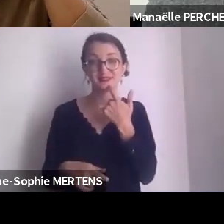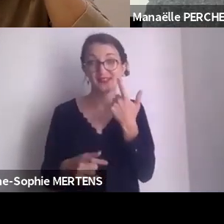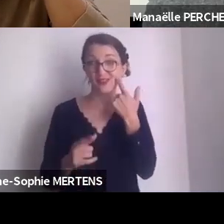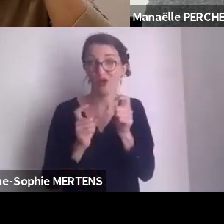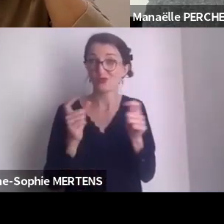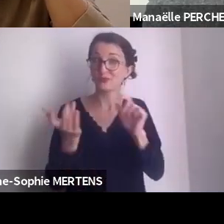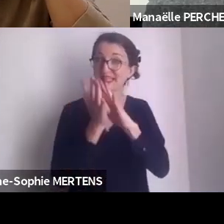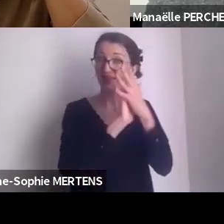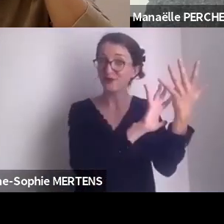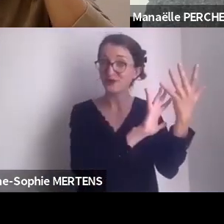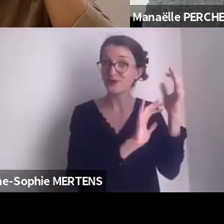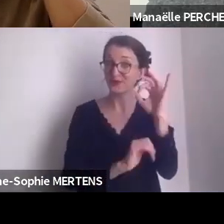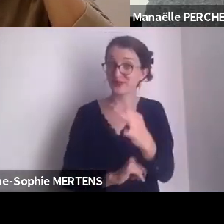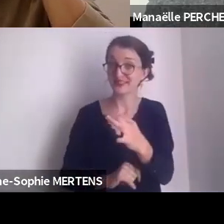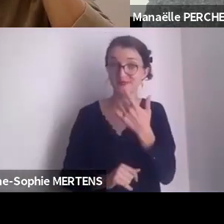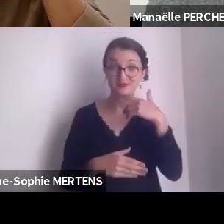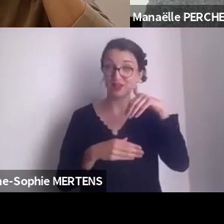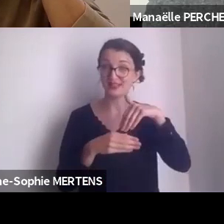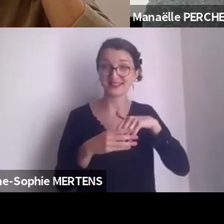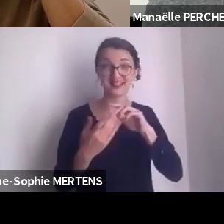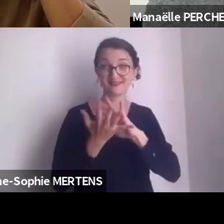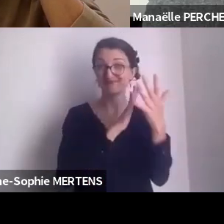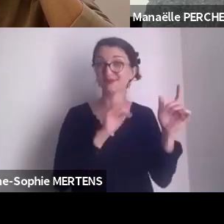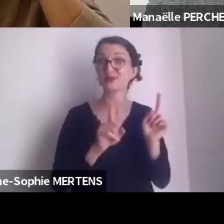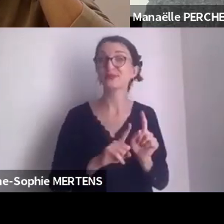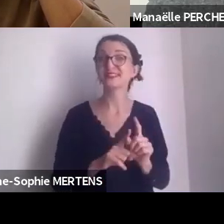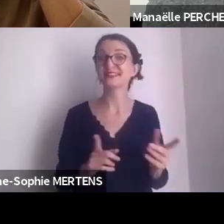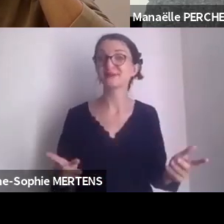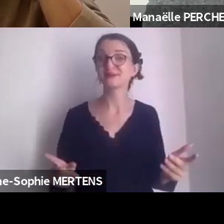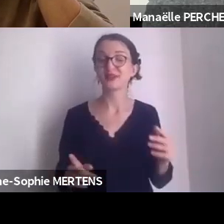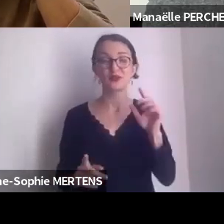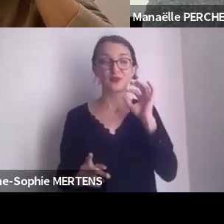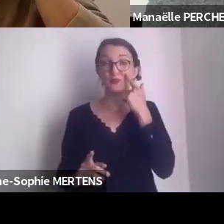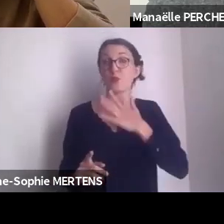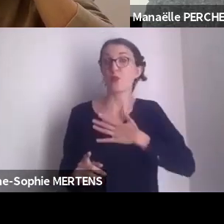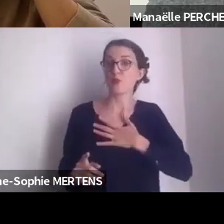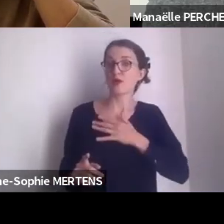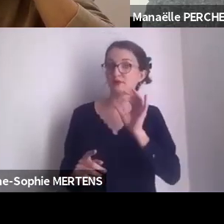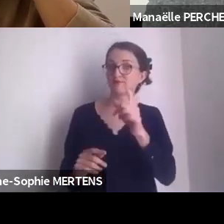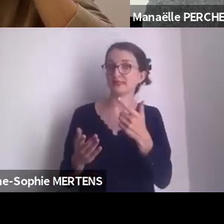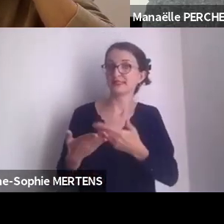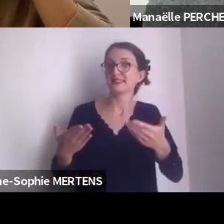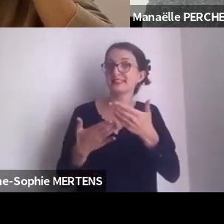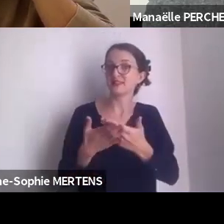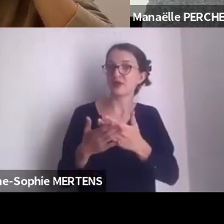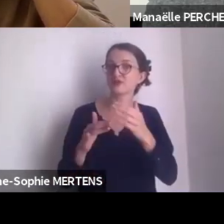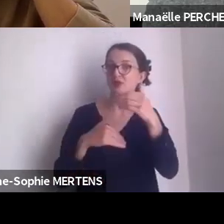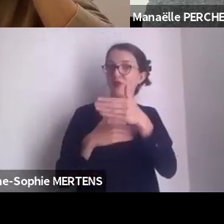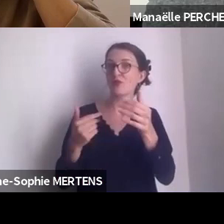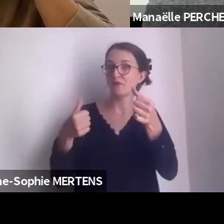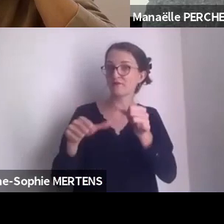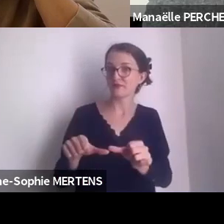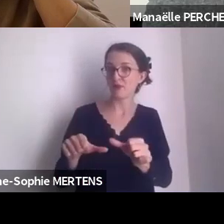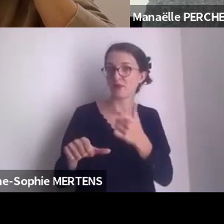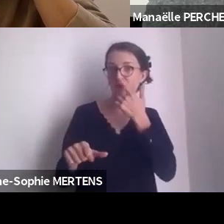faut se réorganiser dans tous les cas. Donc, moi, j'ai vu ça, un marché éphémère, comme une passerelle pour retrouver une activité normale. Voilà, il faut voir ça